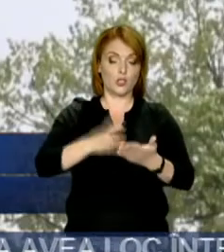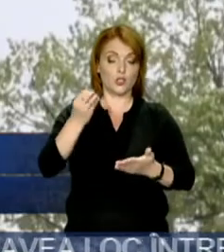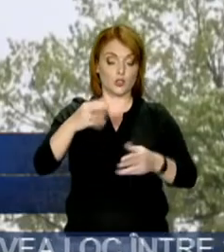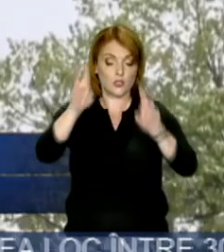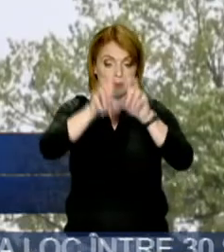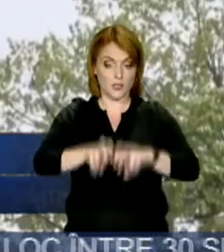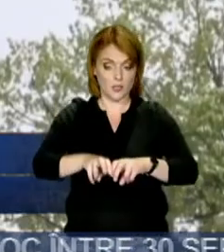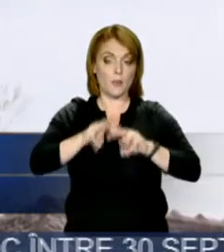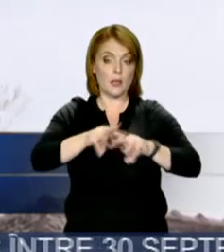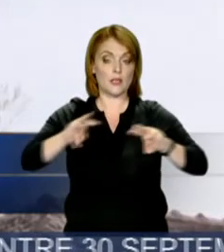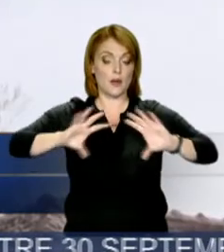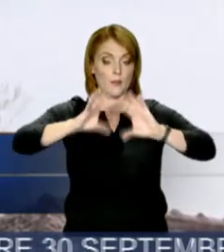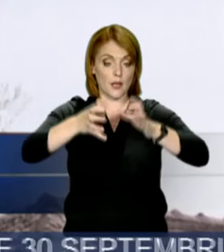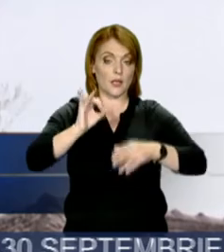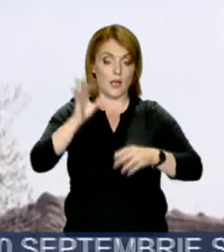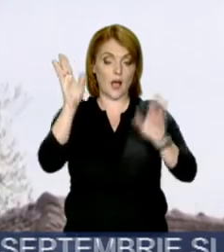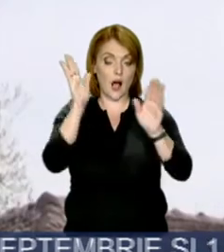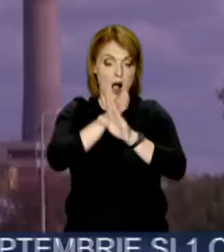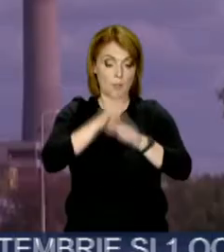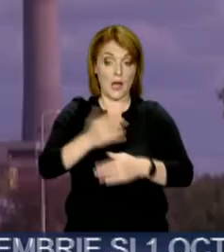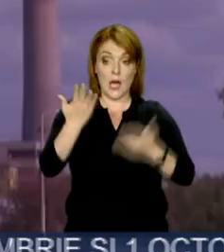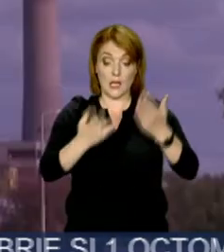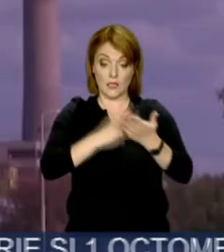către Ministerul Mediului și Apelor. Dacă se va